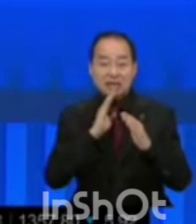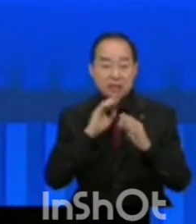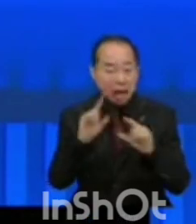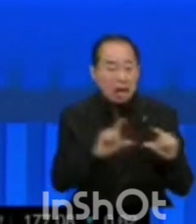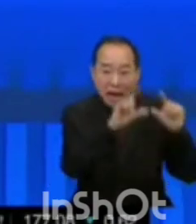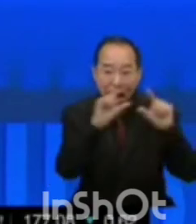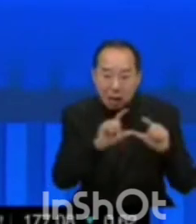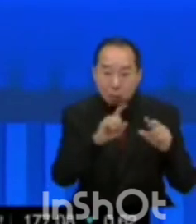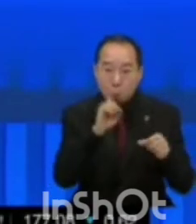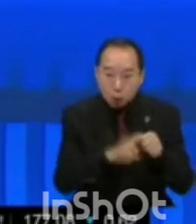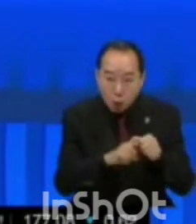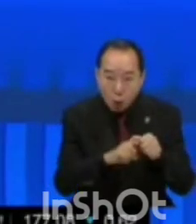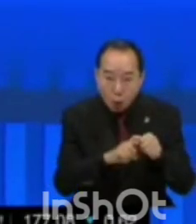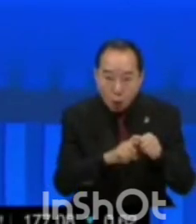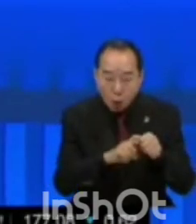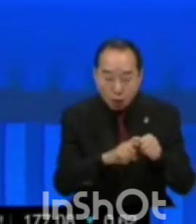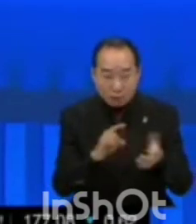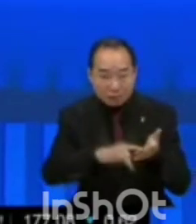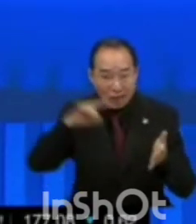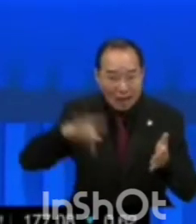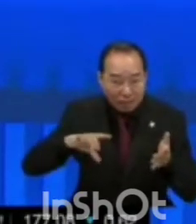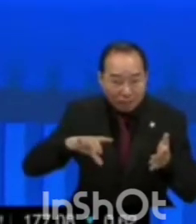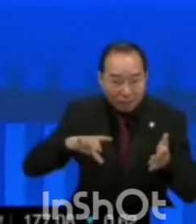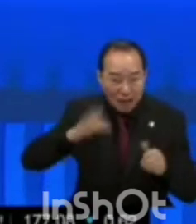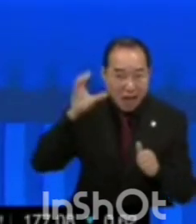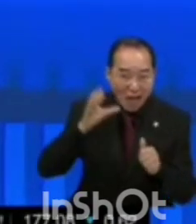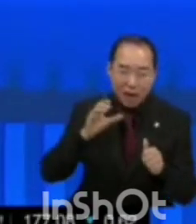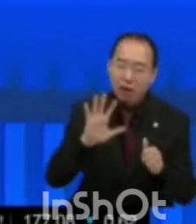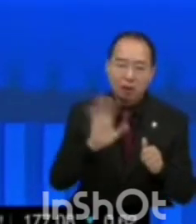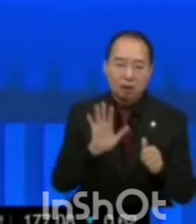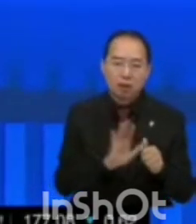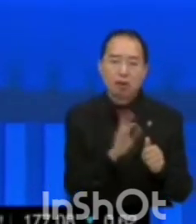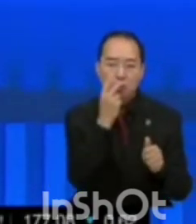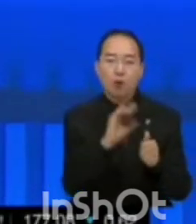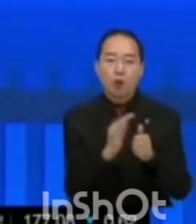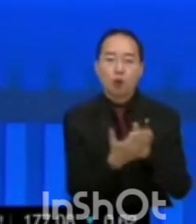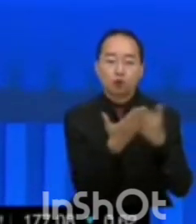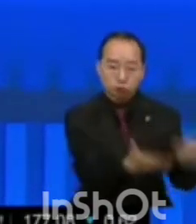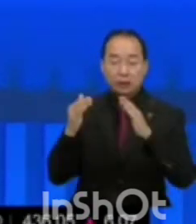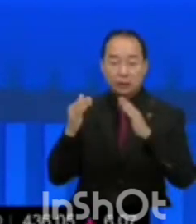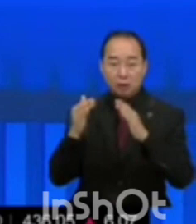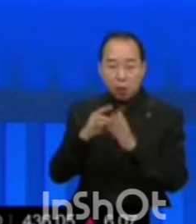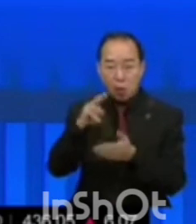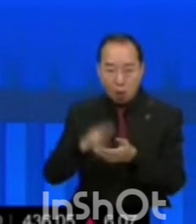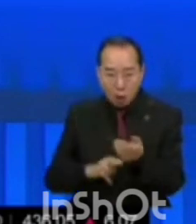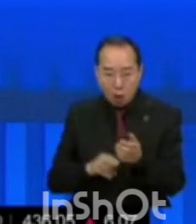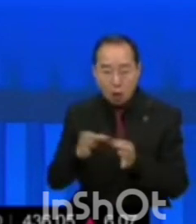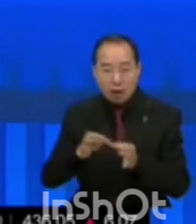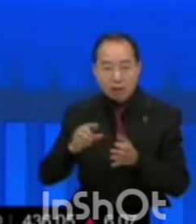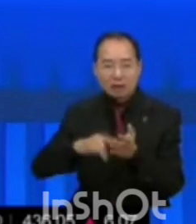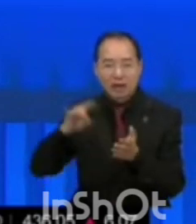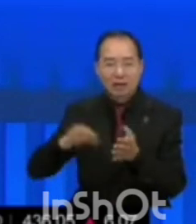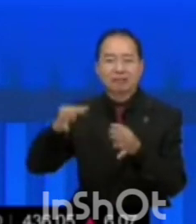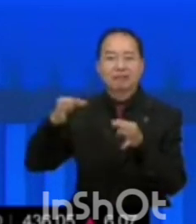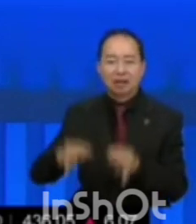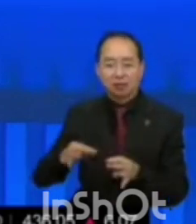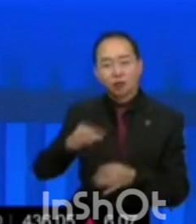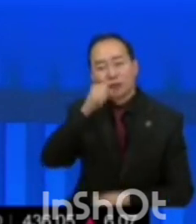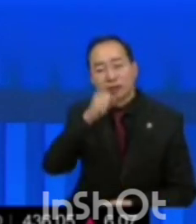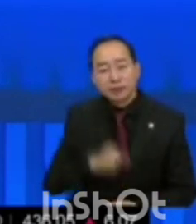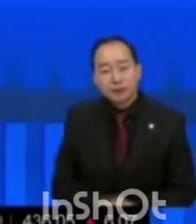보호를 하고 또 투기에 대해서는 엄격한 제한 또 부담을 강화해야 된다고 생각합니다. 그래서